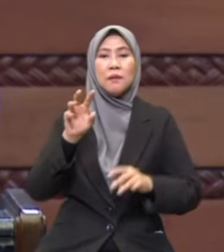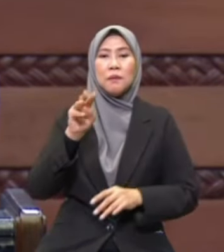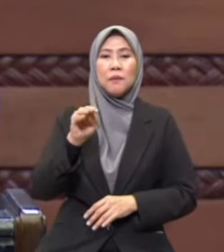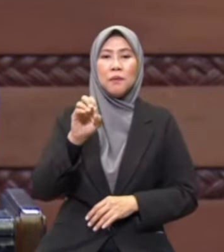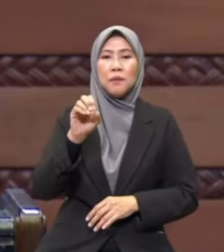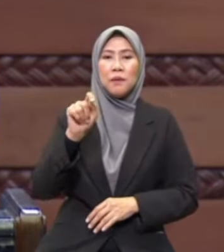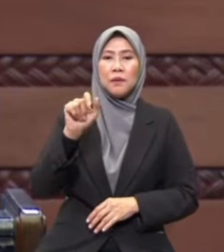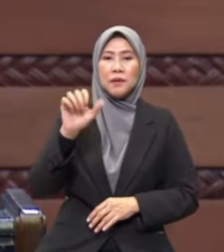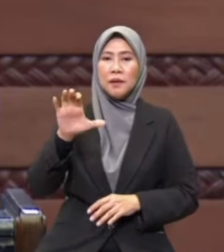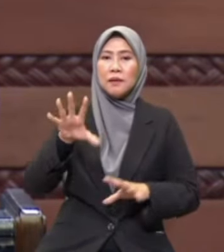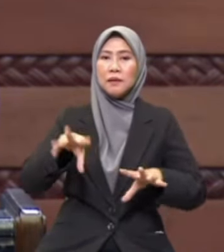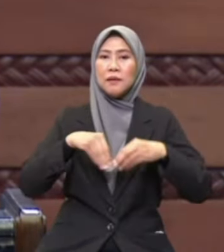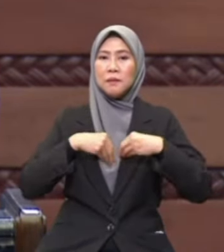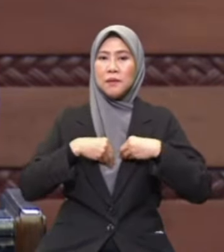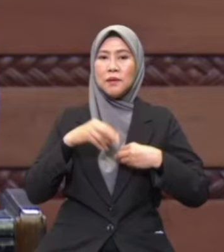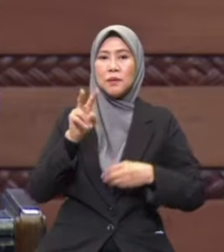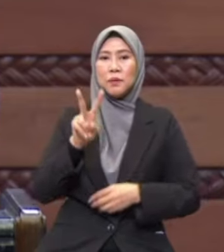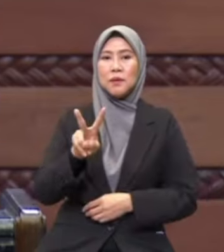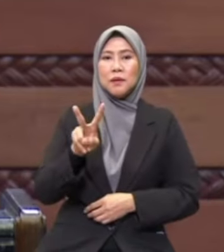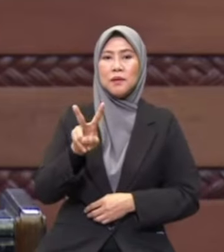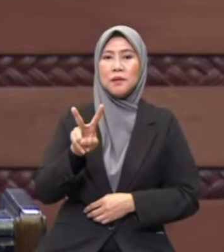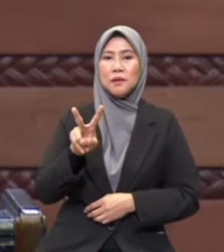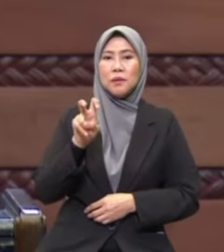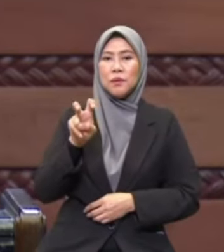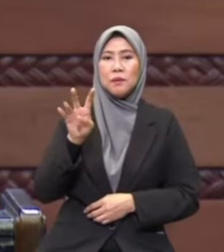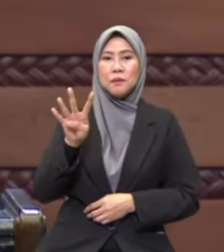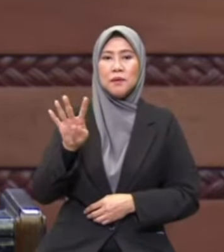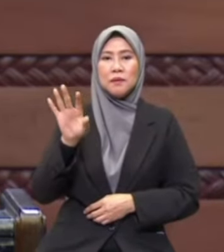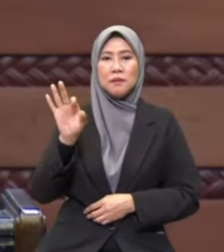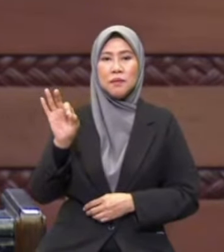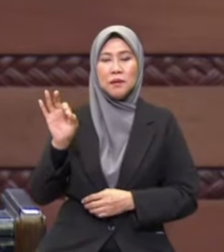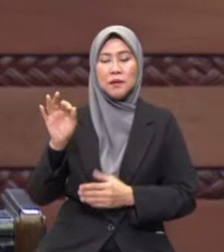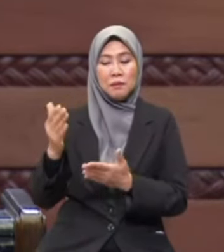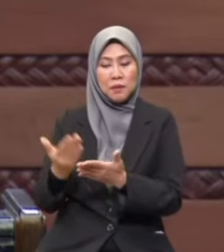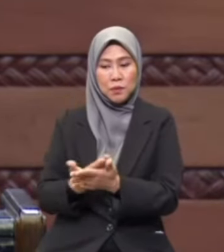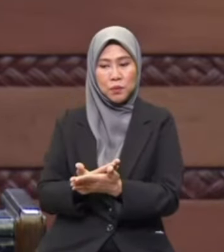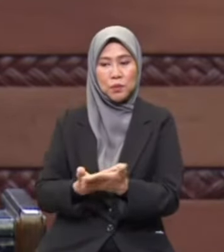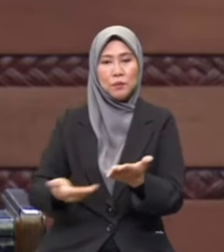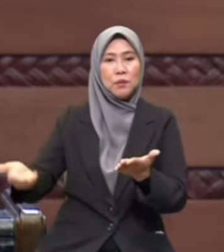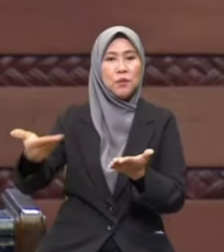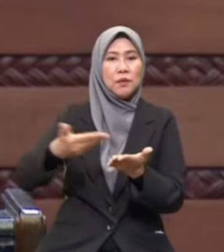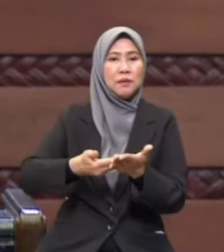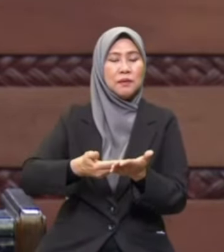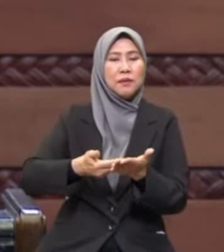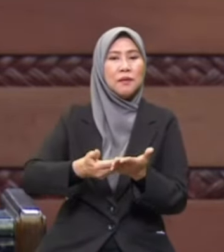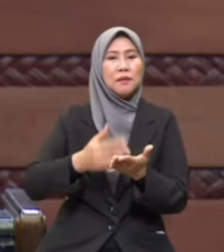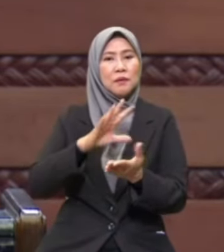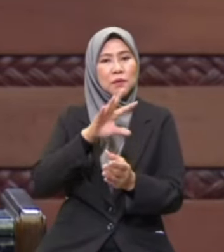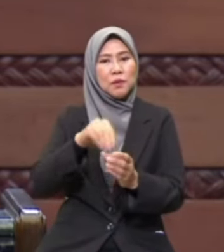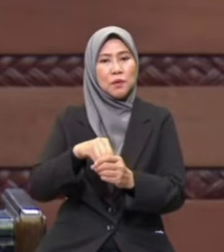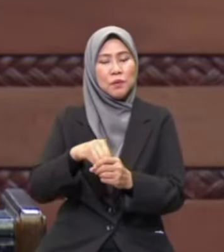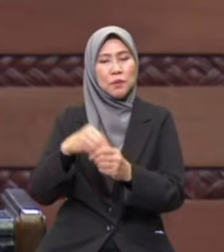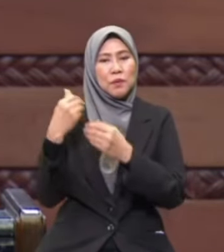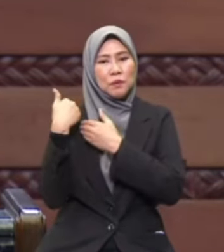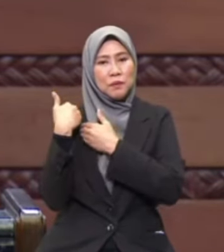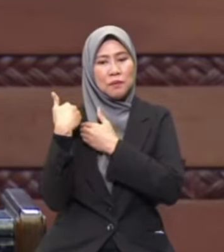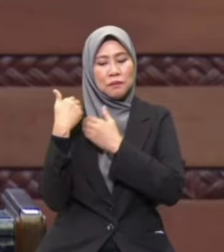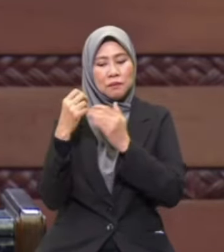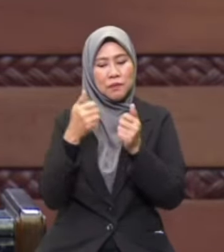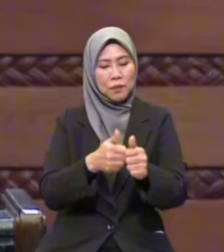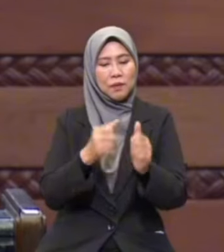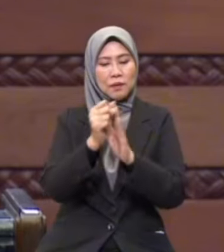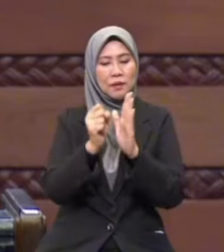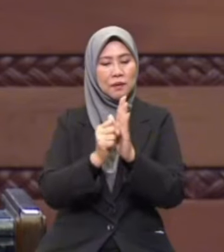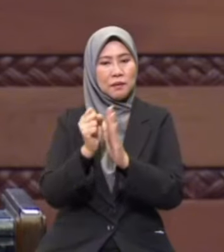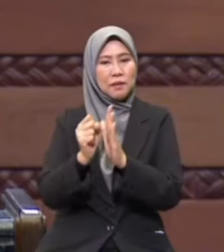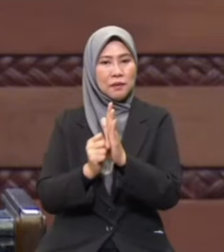sebanyak 249 permohonan baru termasuk tanggungannya berdasarkan syarat-syarat baru